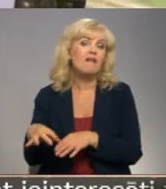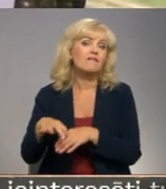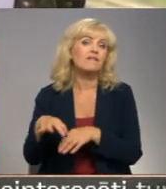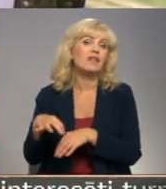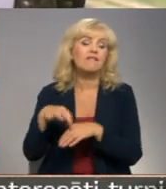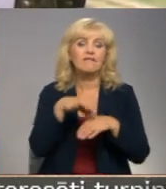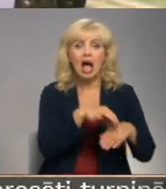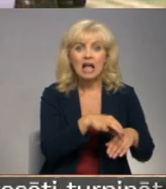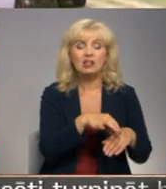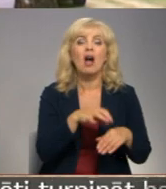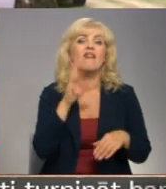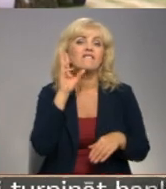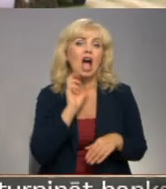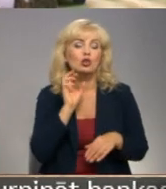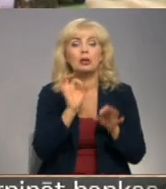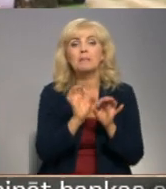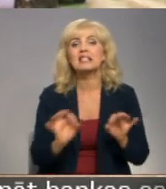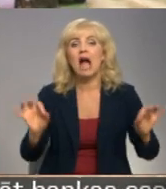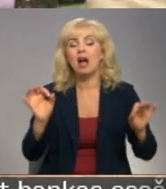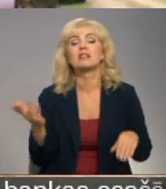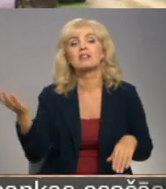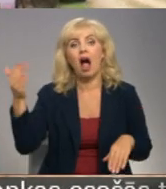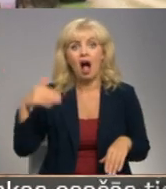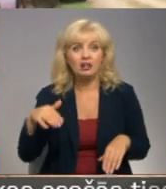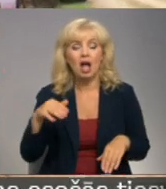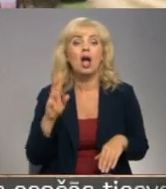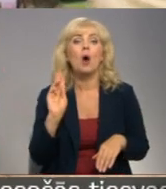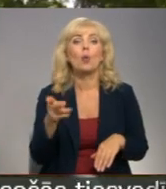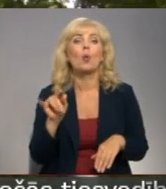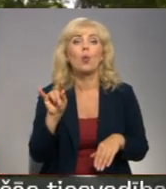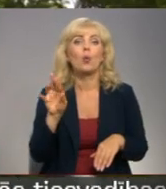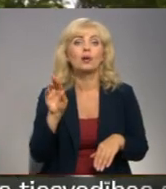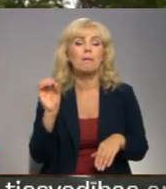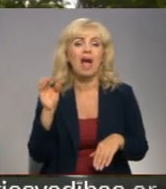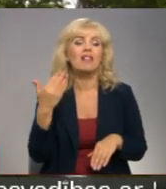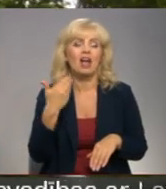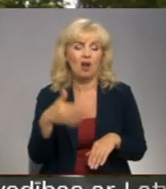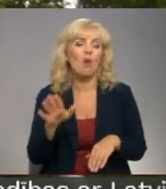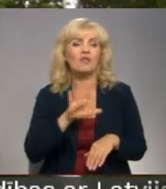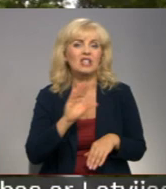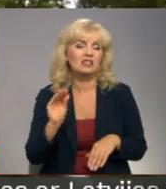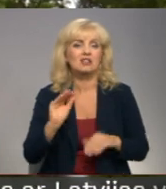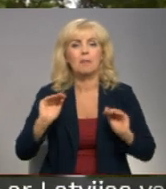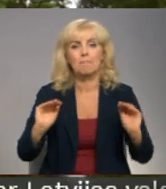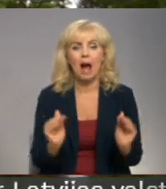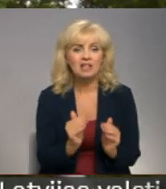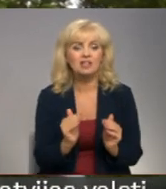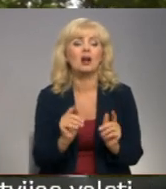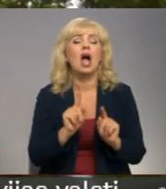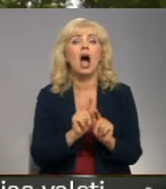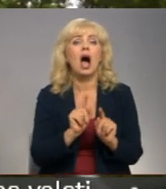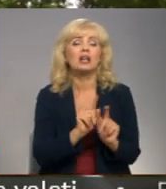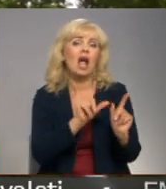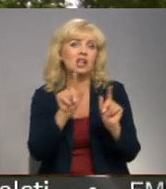vai uz vecumniekiem vai uz Skaiskalnu, un kurmenē jau viss tā kā panīkst. Ziemā pie brāļu uz Ziemassvētkiem atbraucam, tāpat uz